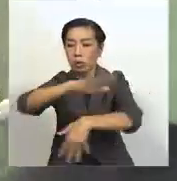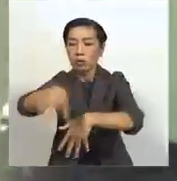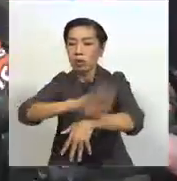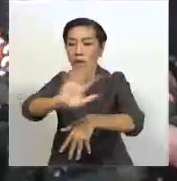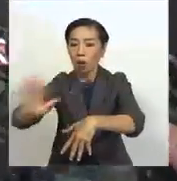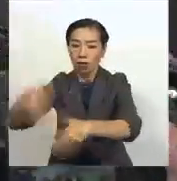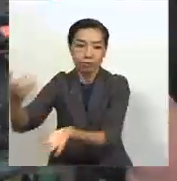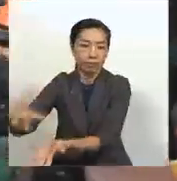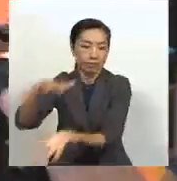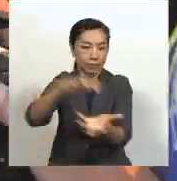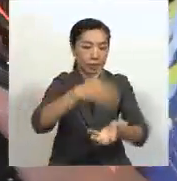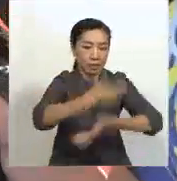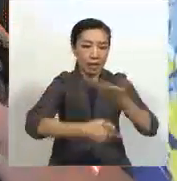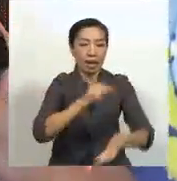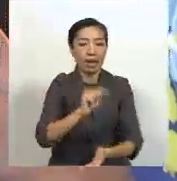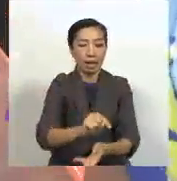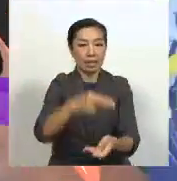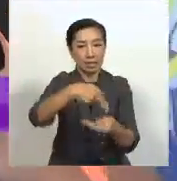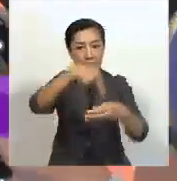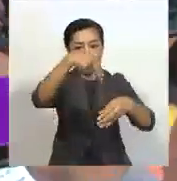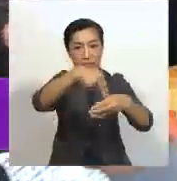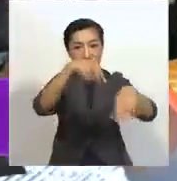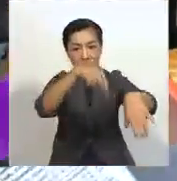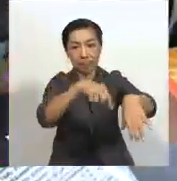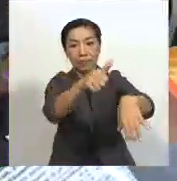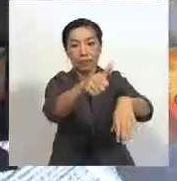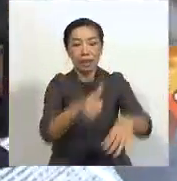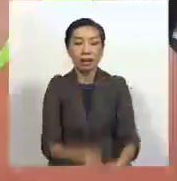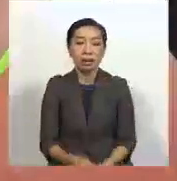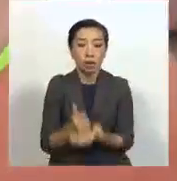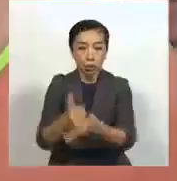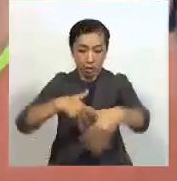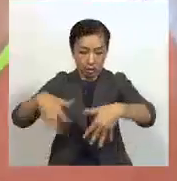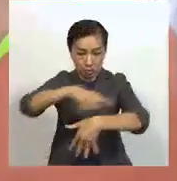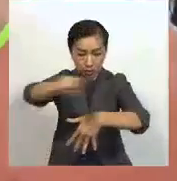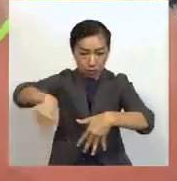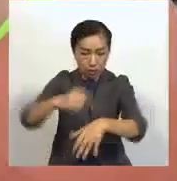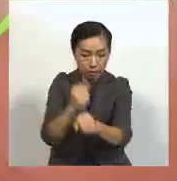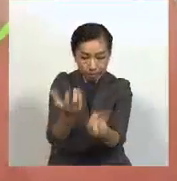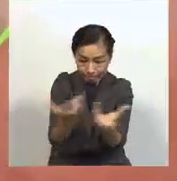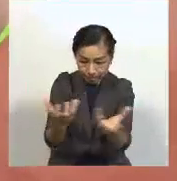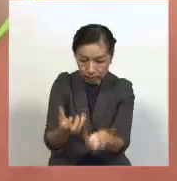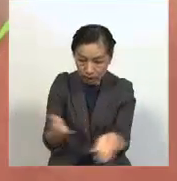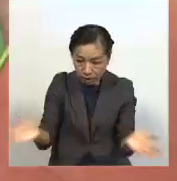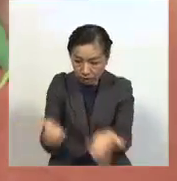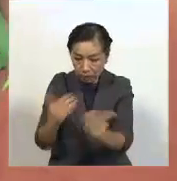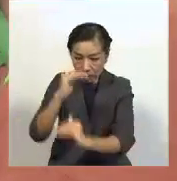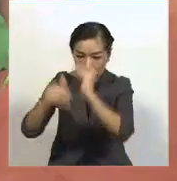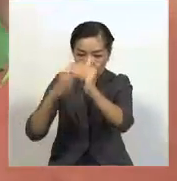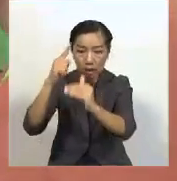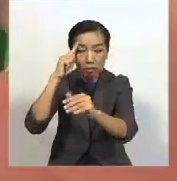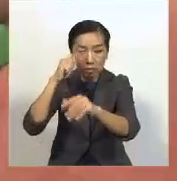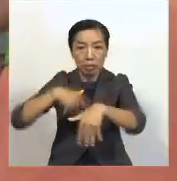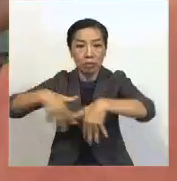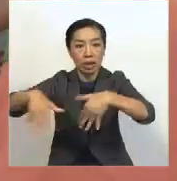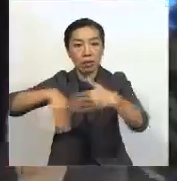แต่ละพื้นที่เนี่ยนะคะมาจำหน่ายด้วยตลอดจนร่วมพัฒนาศักยภาพของวิสาหกิจชุมชนเพื่อช่วยเสริมสร้างเศรษฐกิจฐานรากของประเทศให้มีความเข้มแ